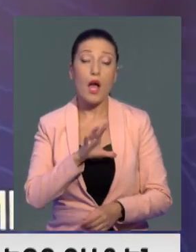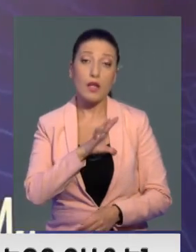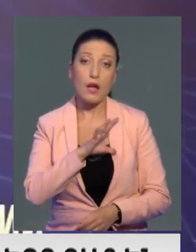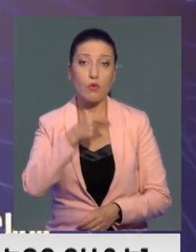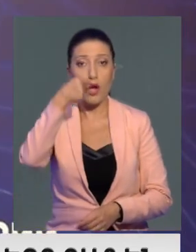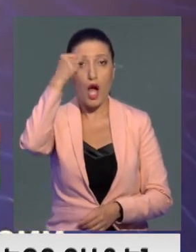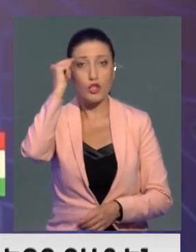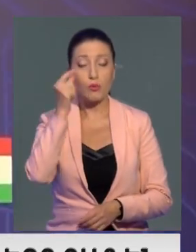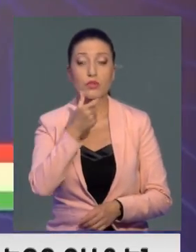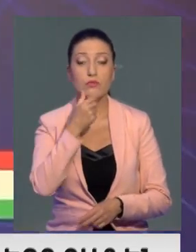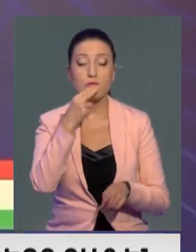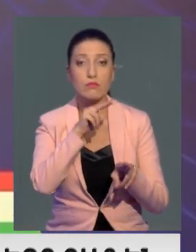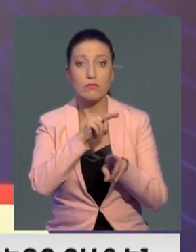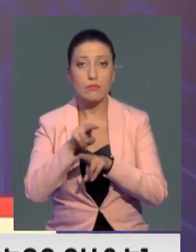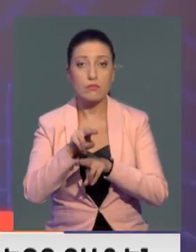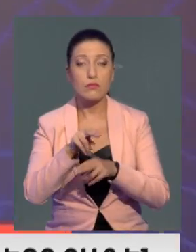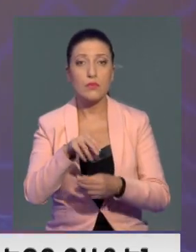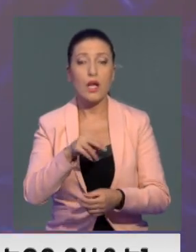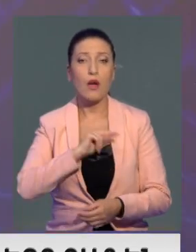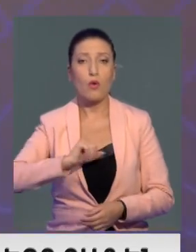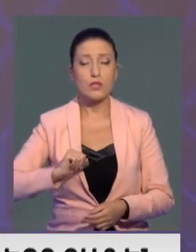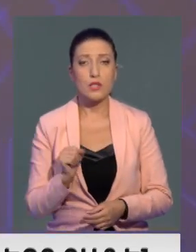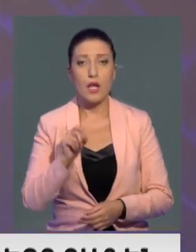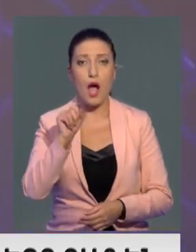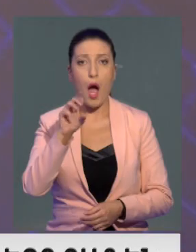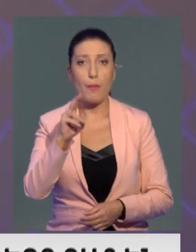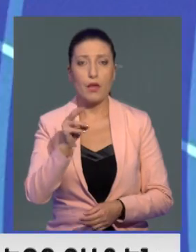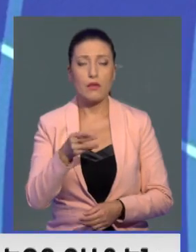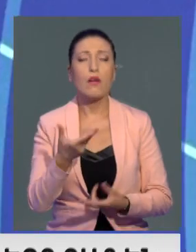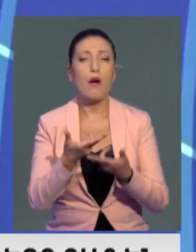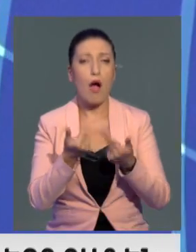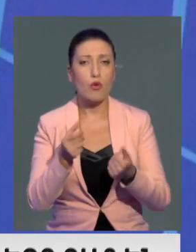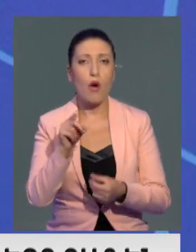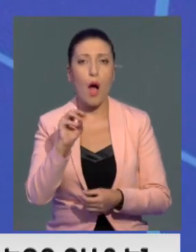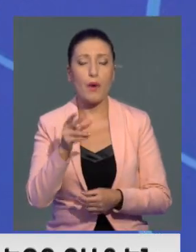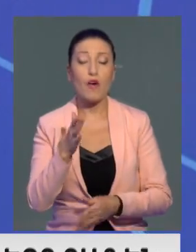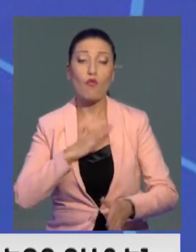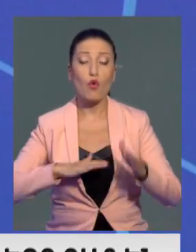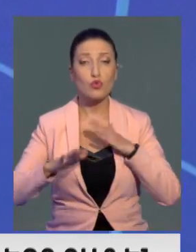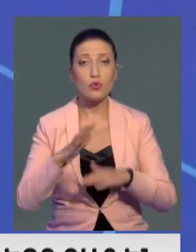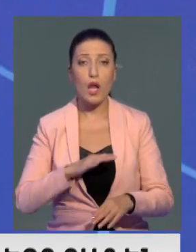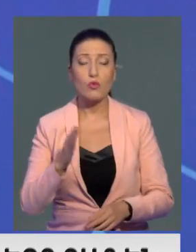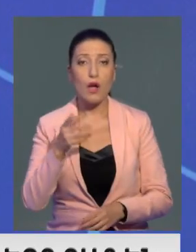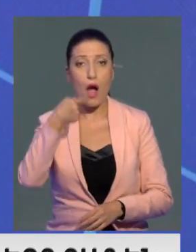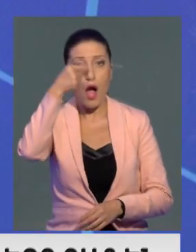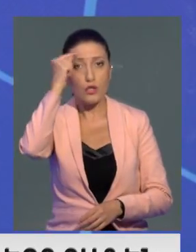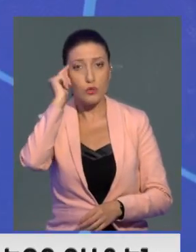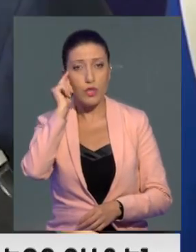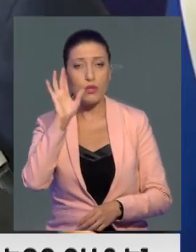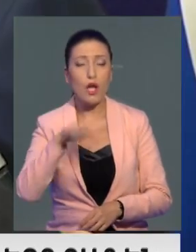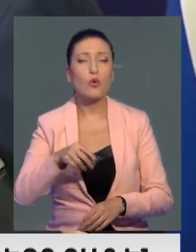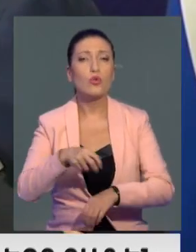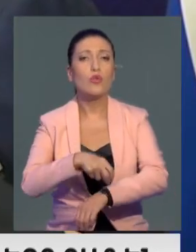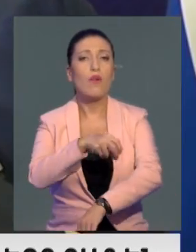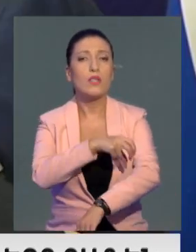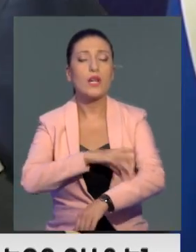կամ գործընկերոջ կարգավիճակ ստանա ՀԱՊԿ-ում, նշեց, որ ՀԱՊԿ-ը ողջունելու է համագործակցությունը ոչ միայն Ադրբեջանի, այլև հետսովետական